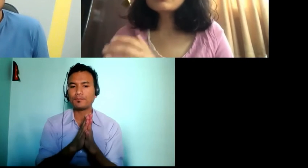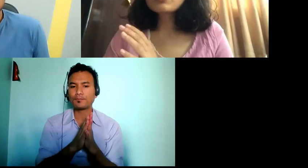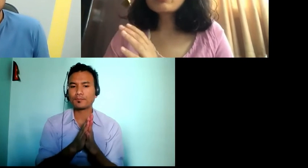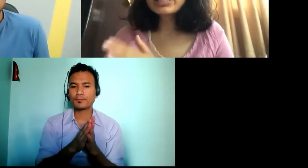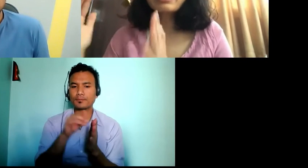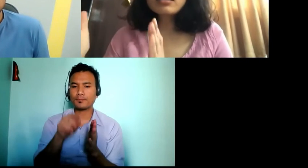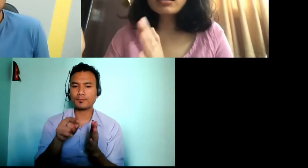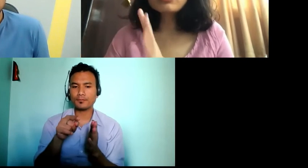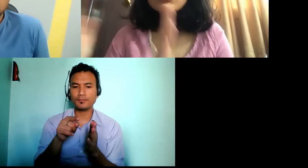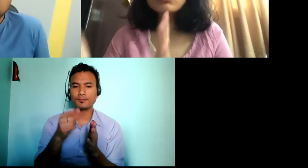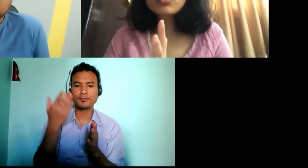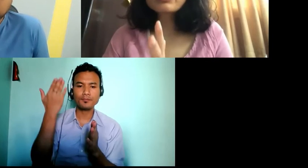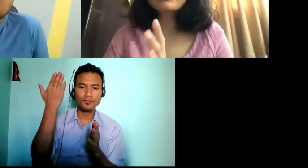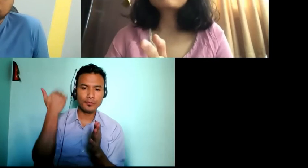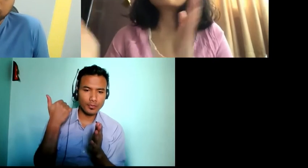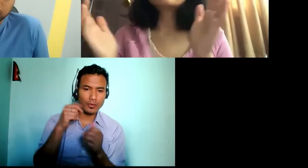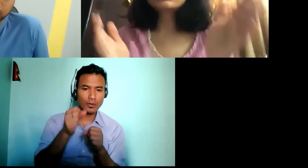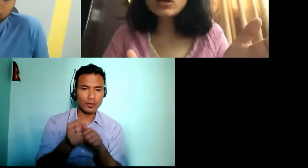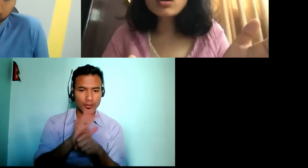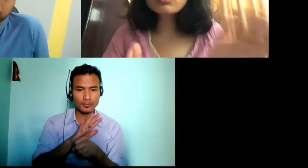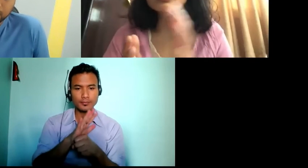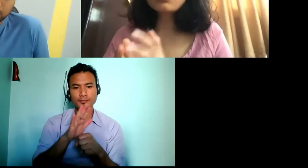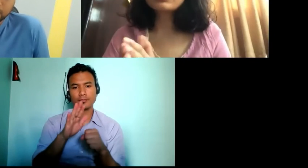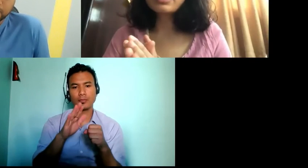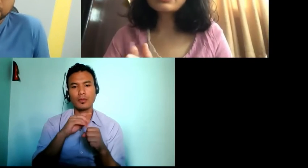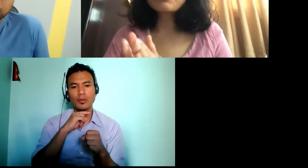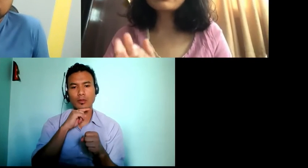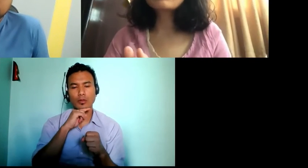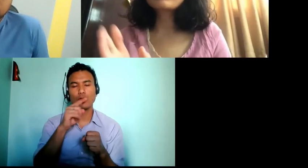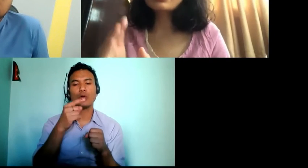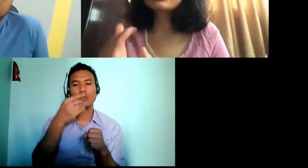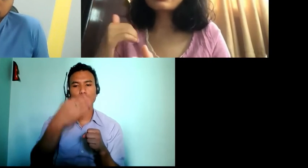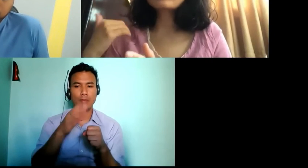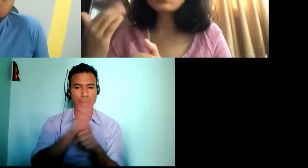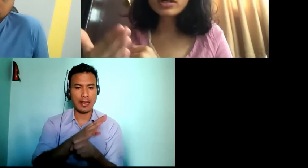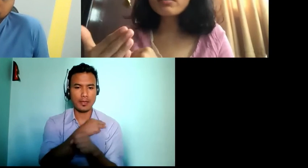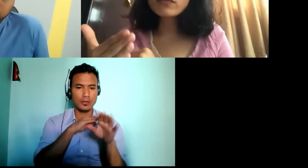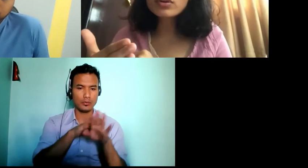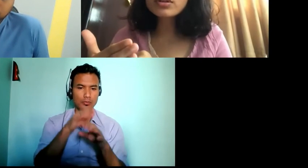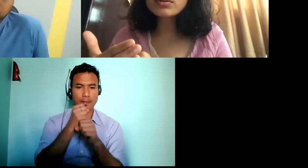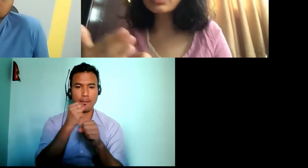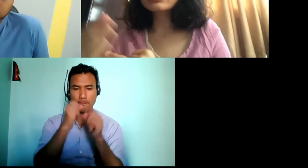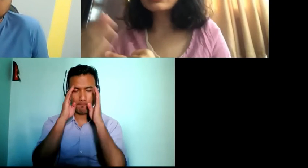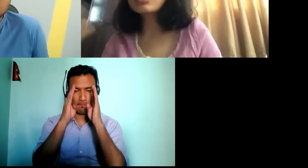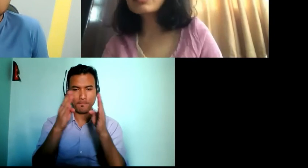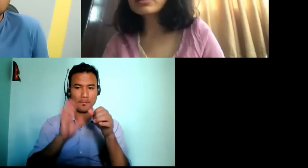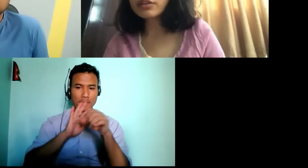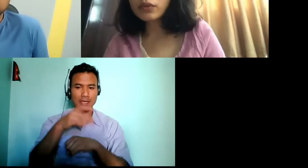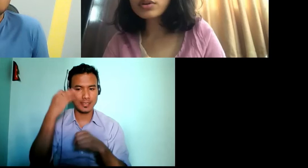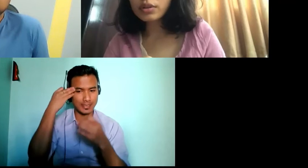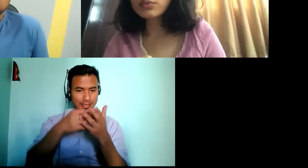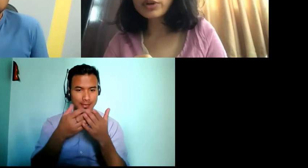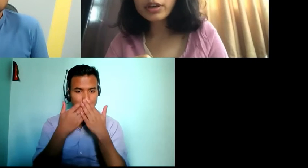यो पहिला होइन यो कोरोना भाइरस नहुँदा अथवा लकडाउन नहुँदाखेरि मान्छेहरू धेरै चाहिँ आफ्नो वर्कमा फोकस हुने होइन स्टडीमा